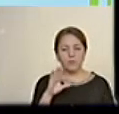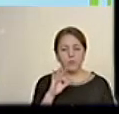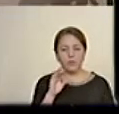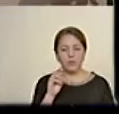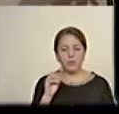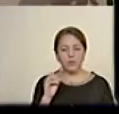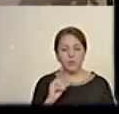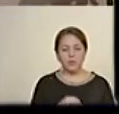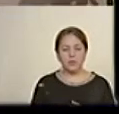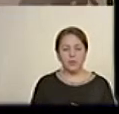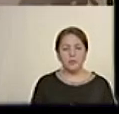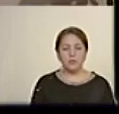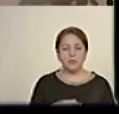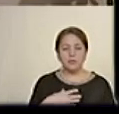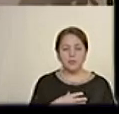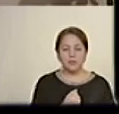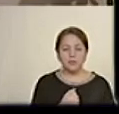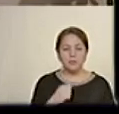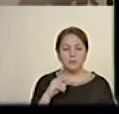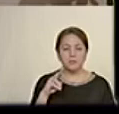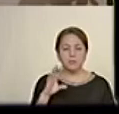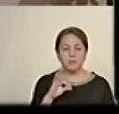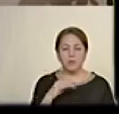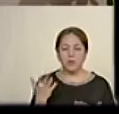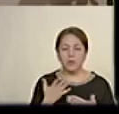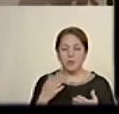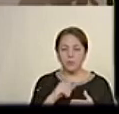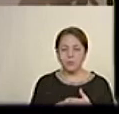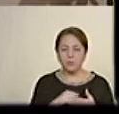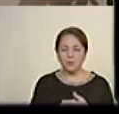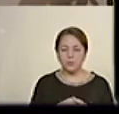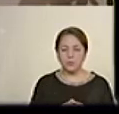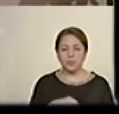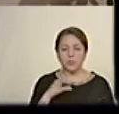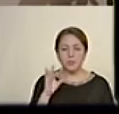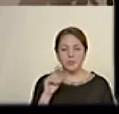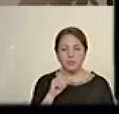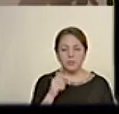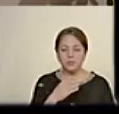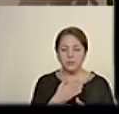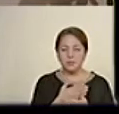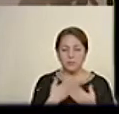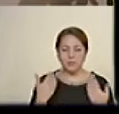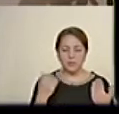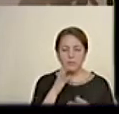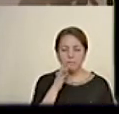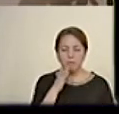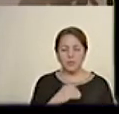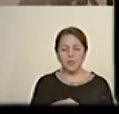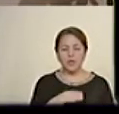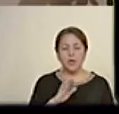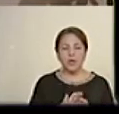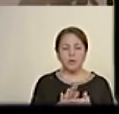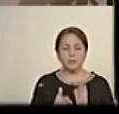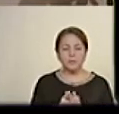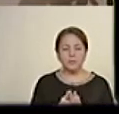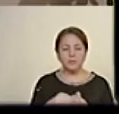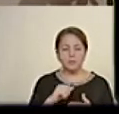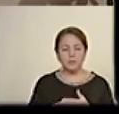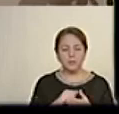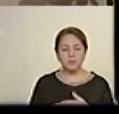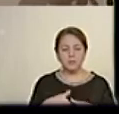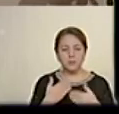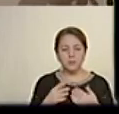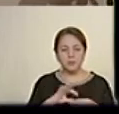к соревнованиям по какой причине? Из-за неимения времени. Как видим, обстоятельства причины в данном